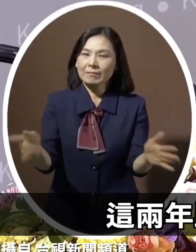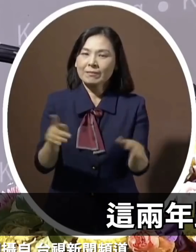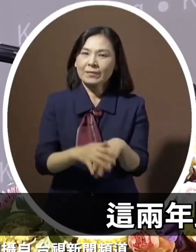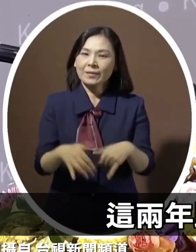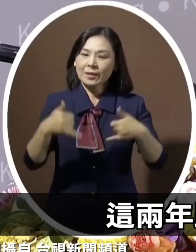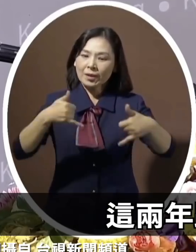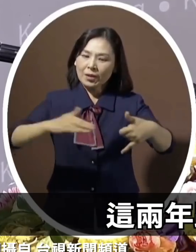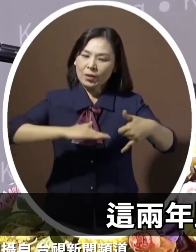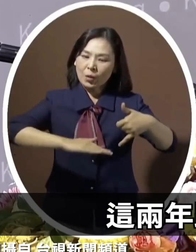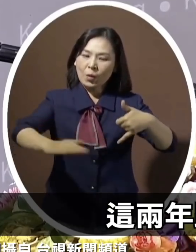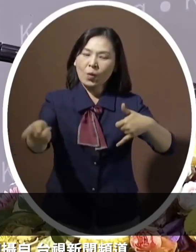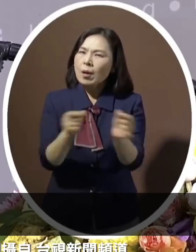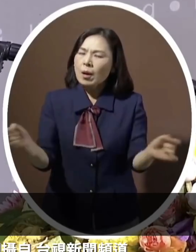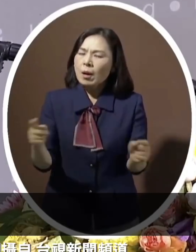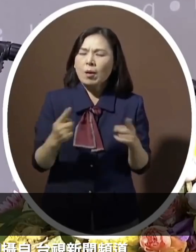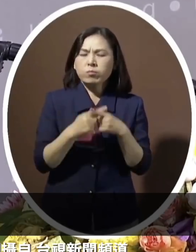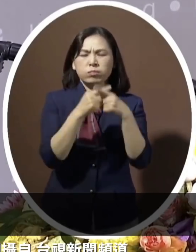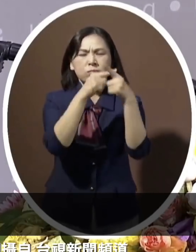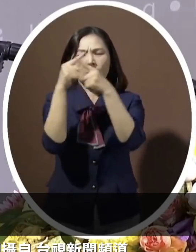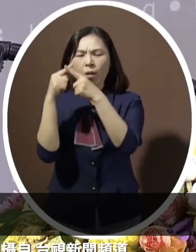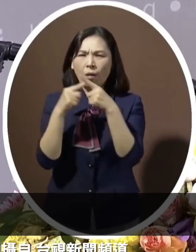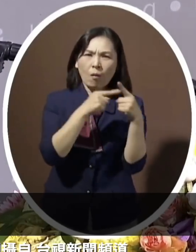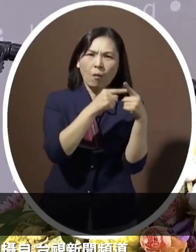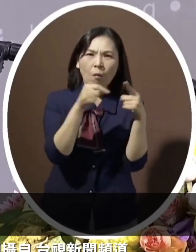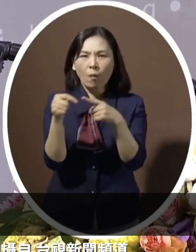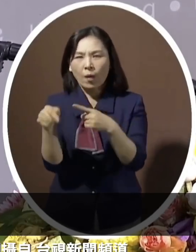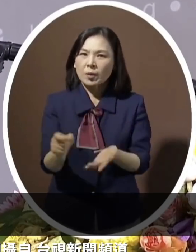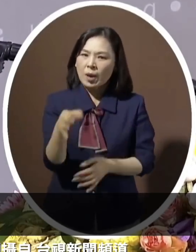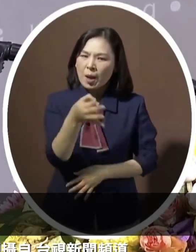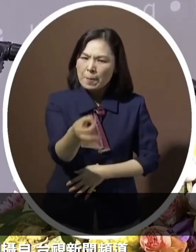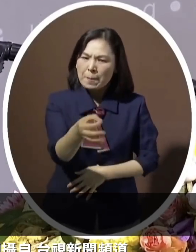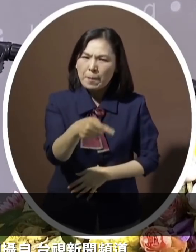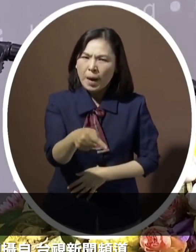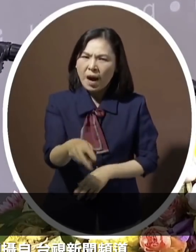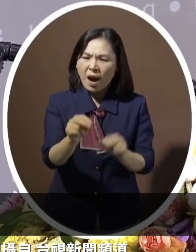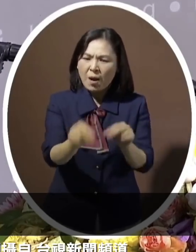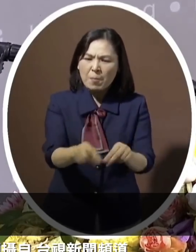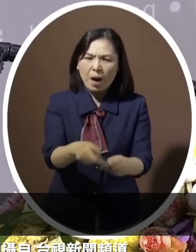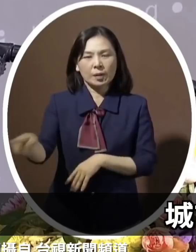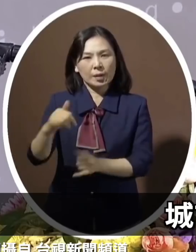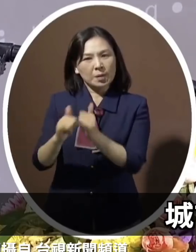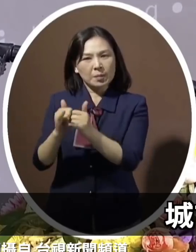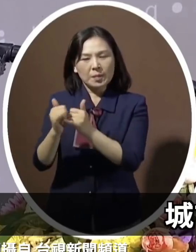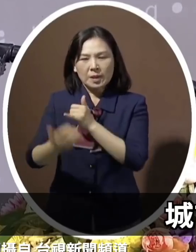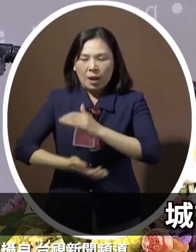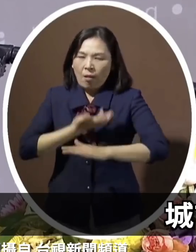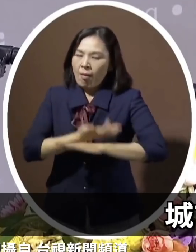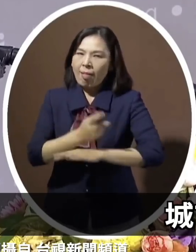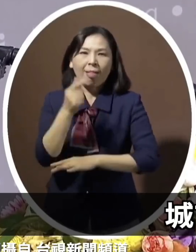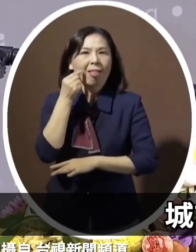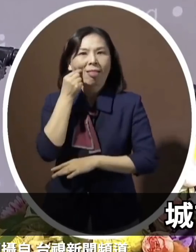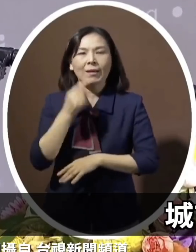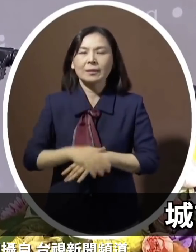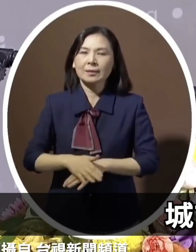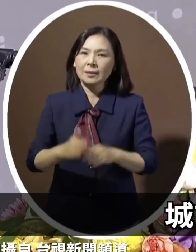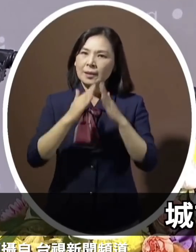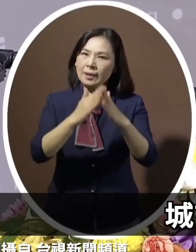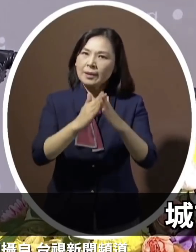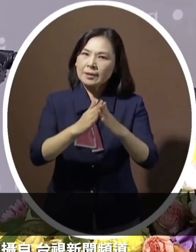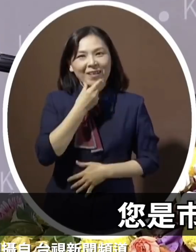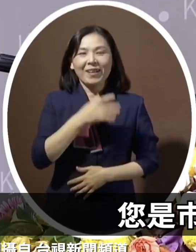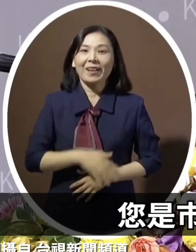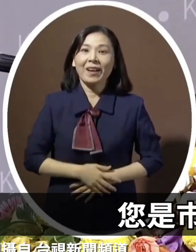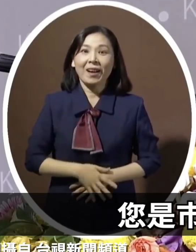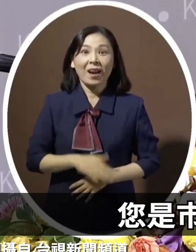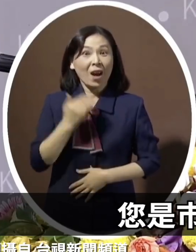为最热门的议题。不合理的采购合约，过时的工程预算，城市建设无法与国际接